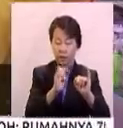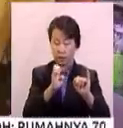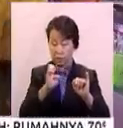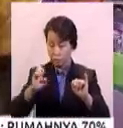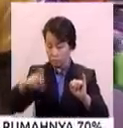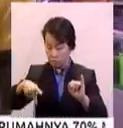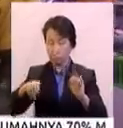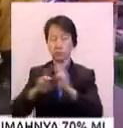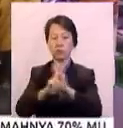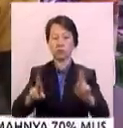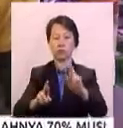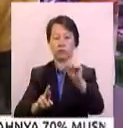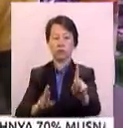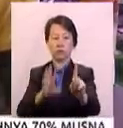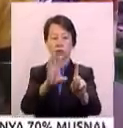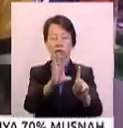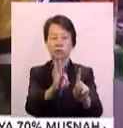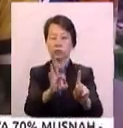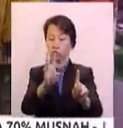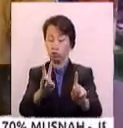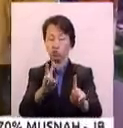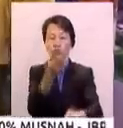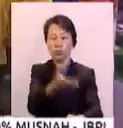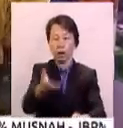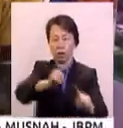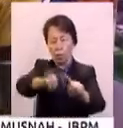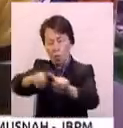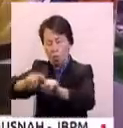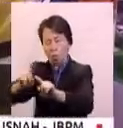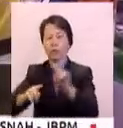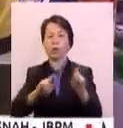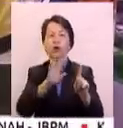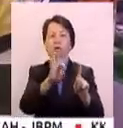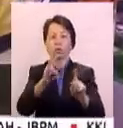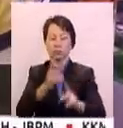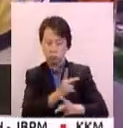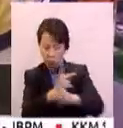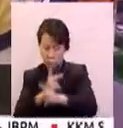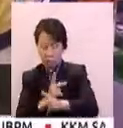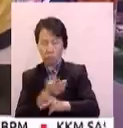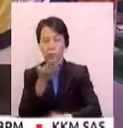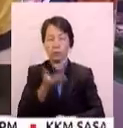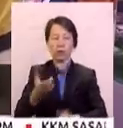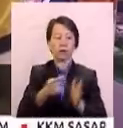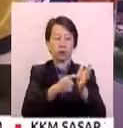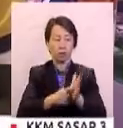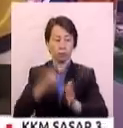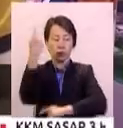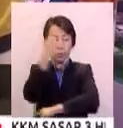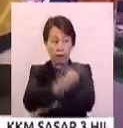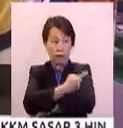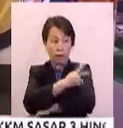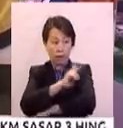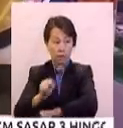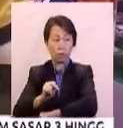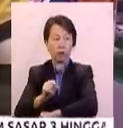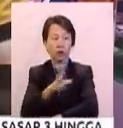menyediakan 197 barangan terdiri daripada barangan kawalan dan juga barangan keperluan harian